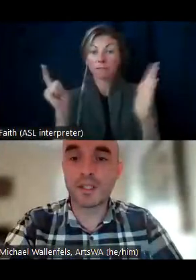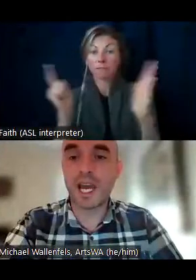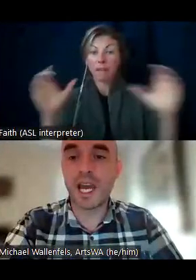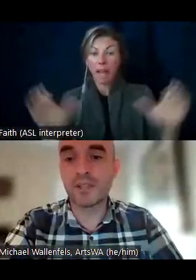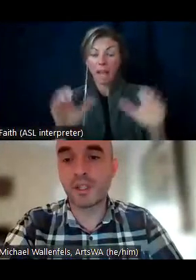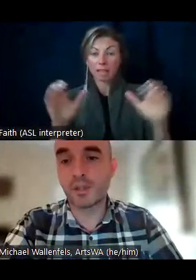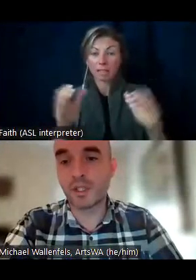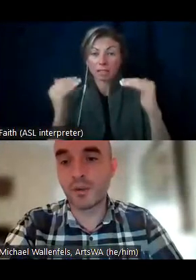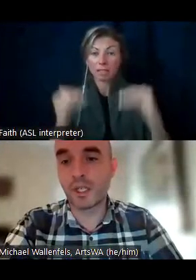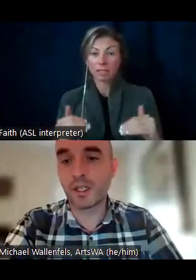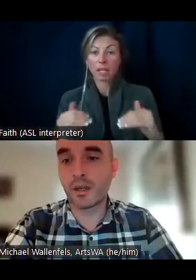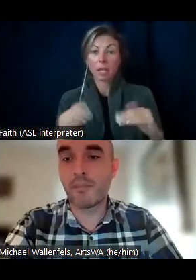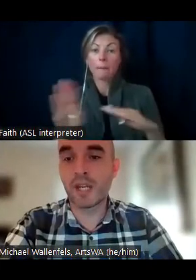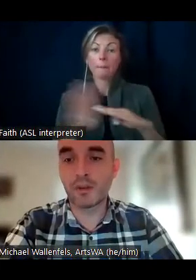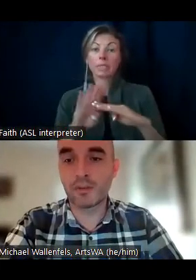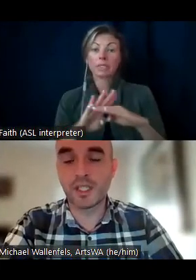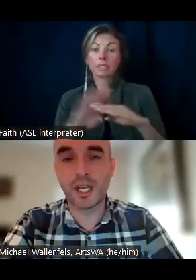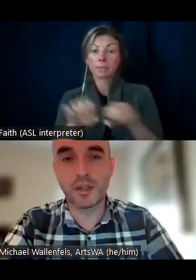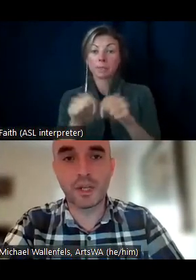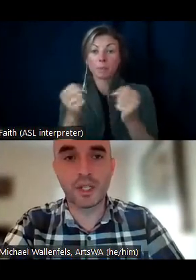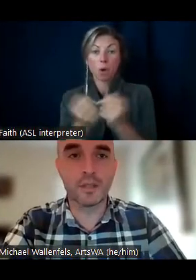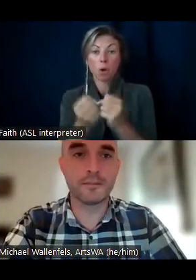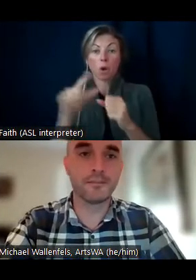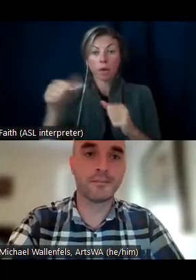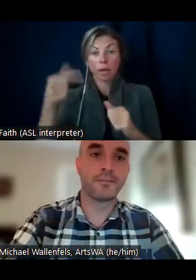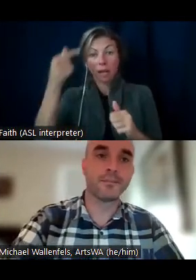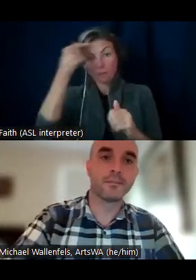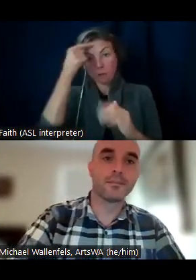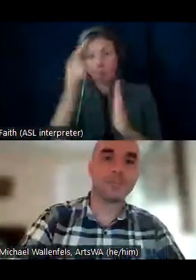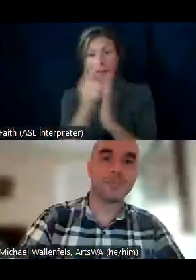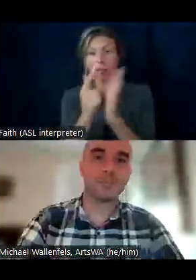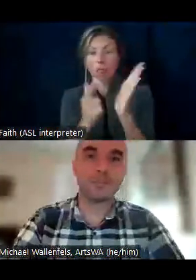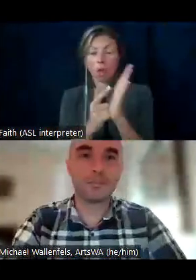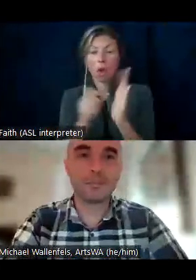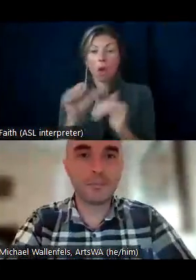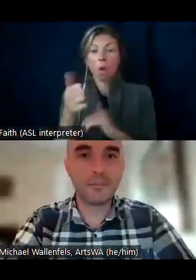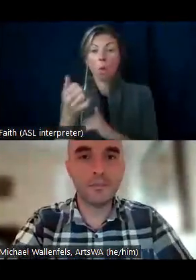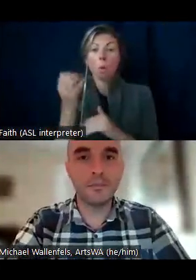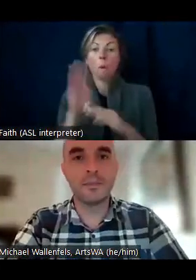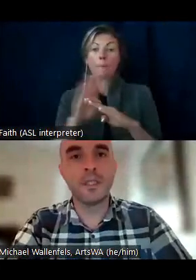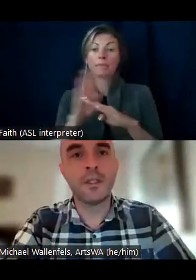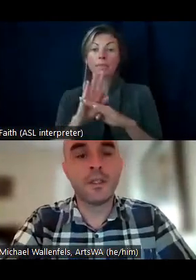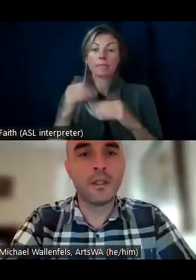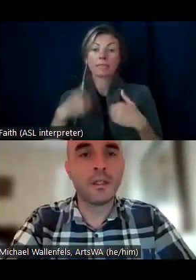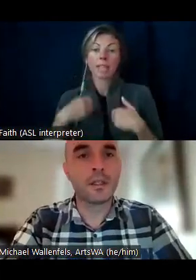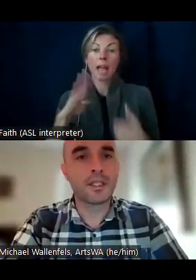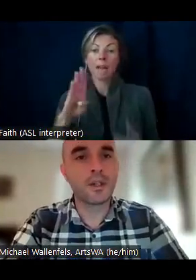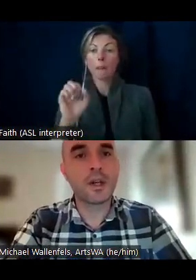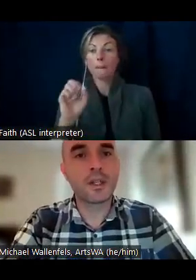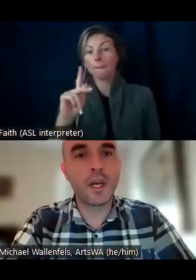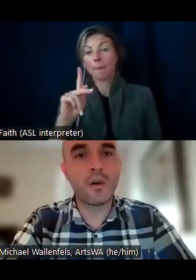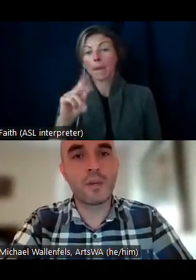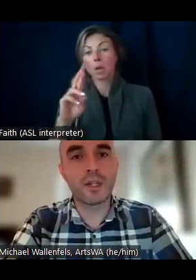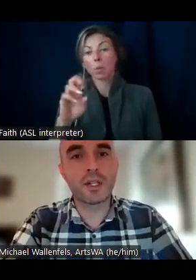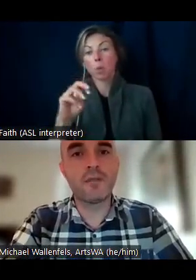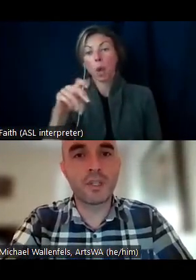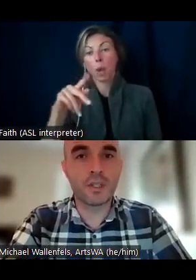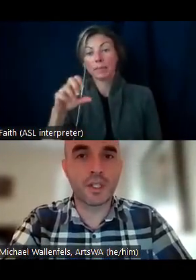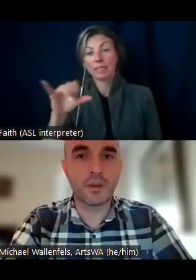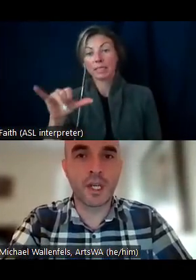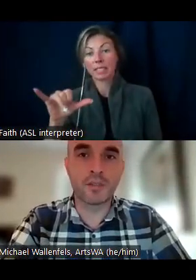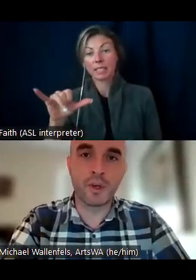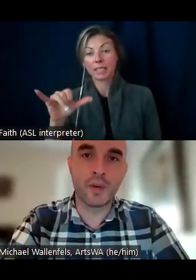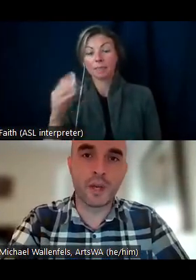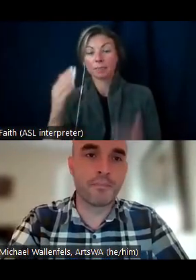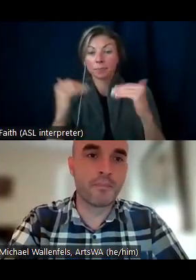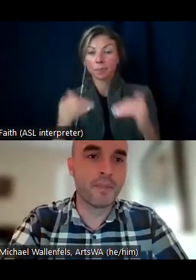그다음에 현재 진행 소송에 적극적으로 참여하는 사업, 그다음에 연방정부의 금지된 사업체 파산 선고를 적극적으로 추진하는 기업